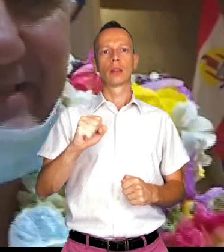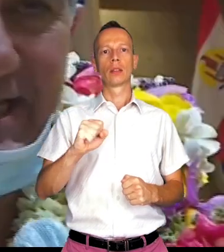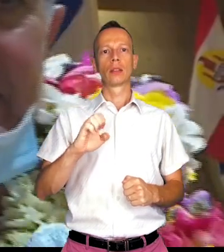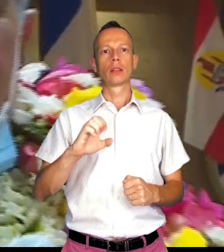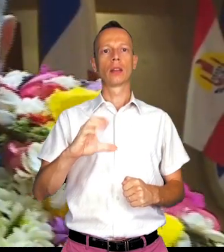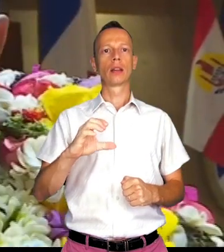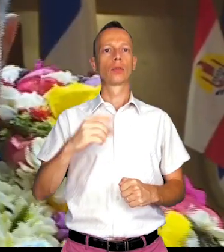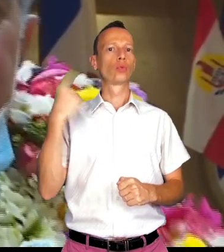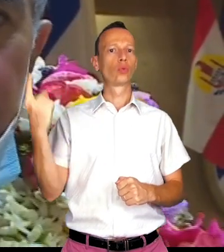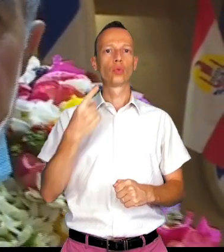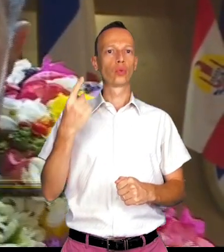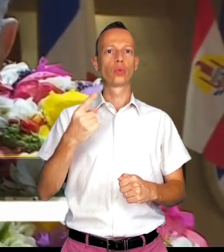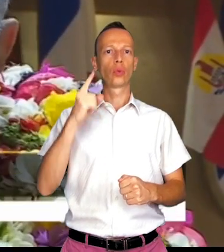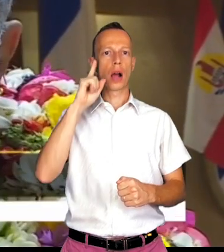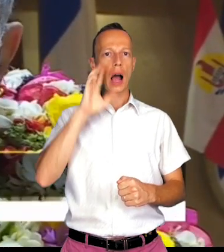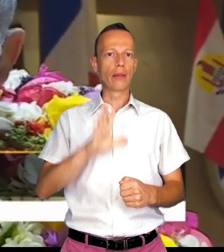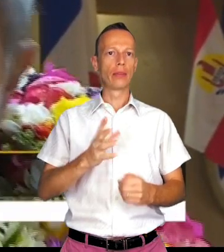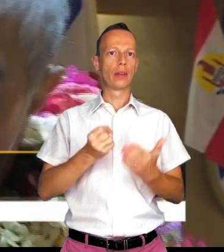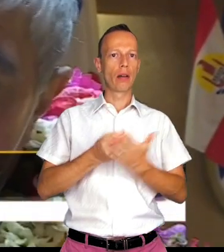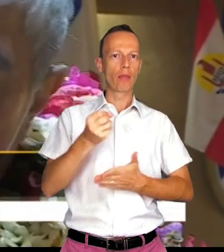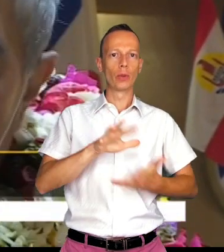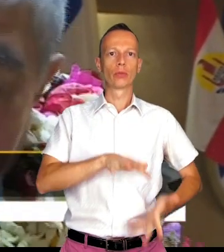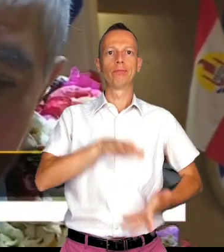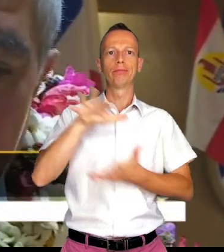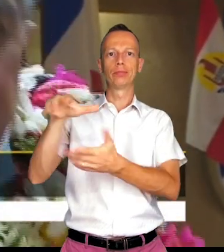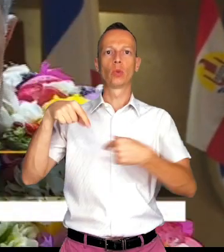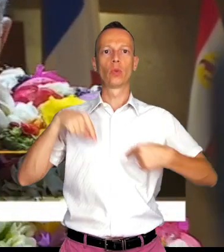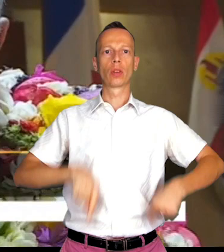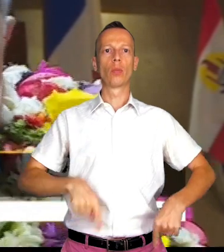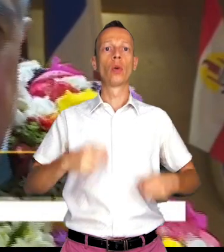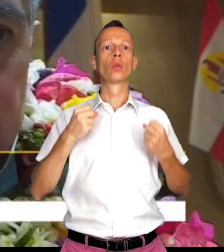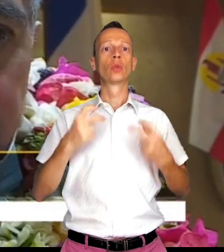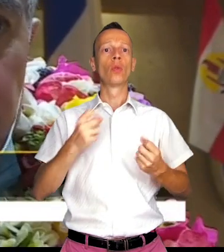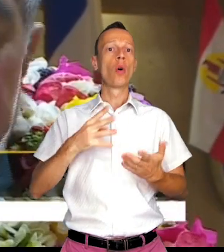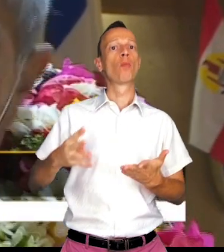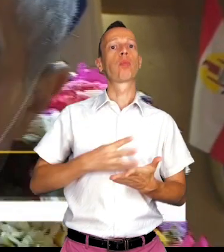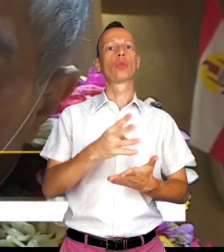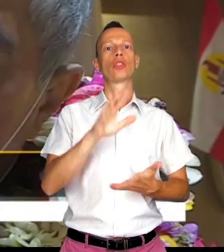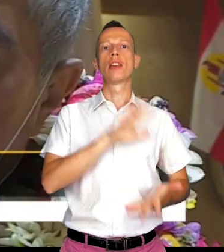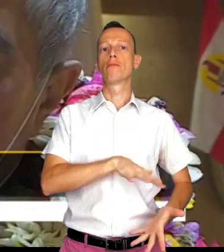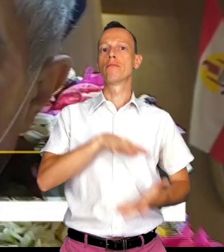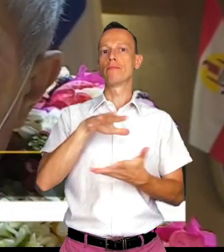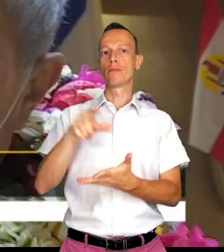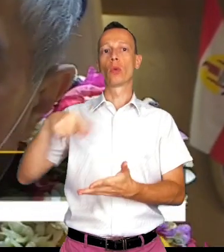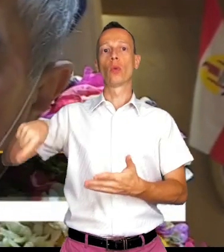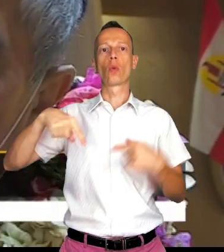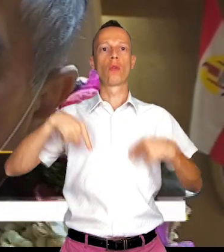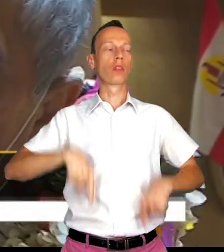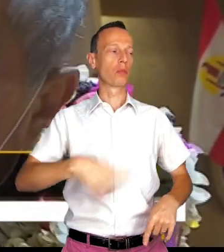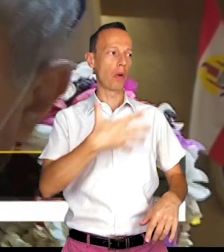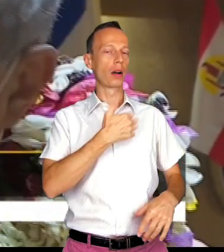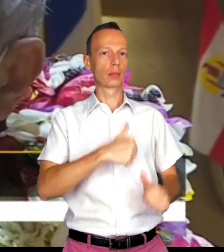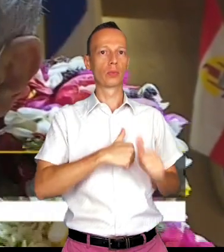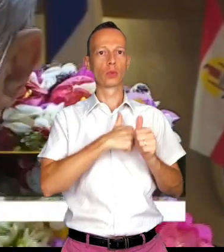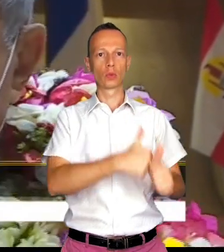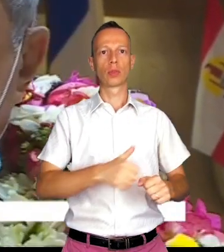Le CESEC a toujours transmis des avis au gouvernement. Et la plupart de nos projets d'avis, le gouvernement